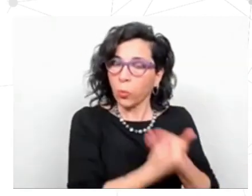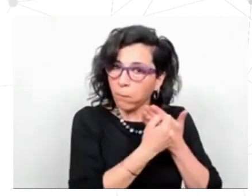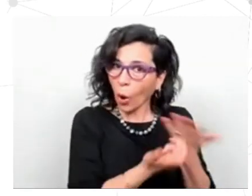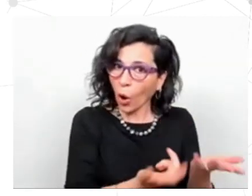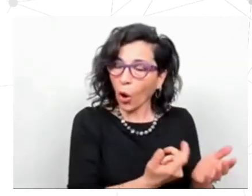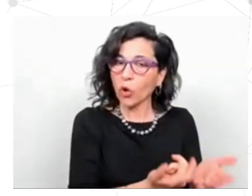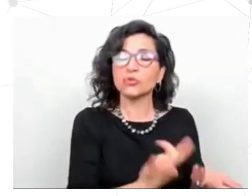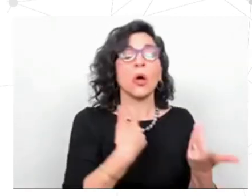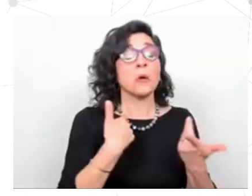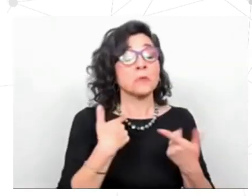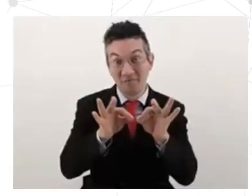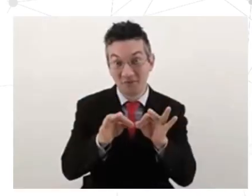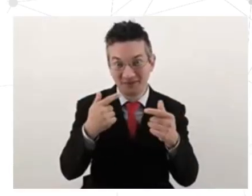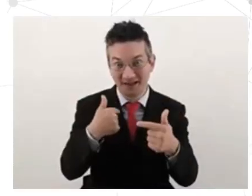diamo